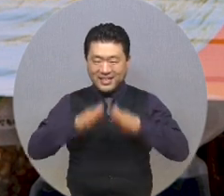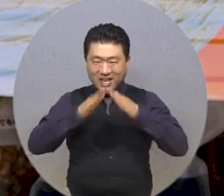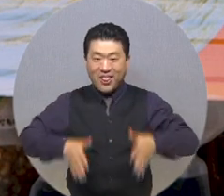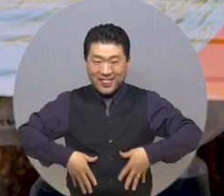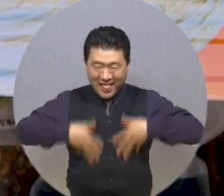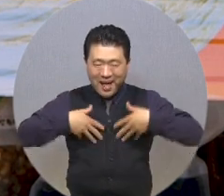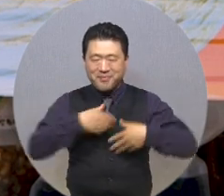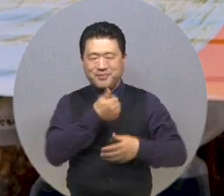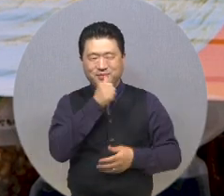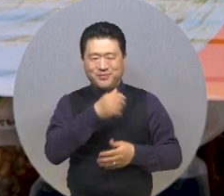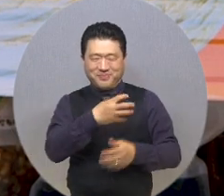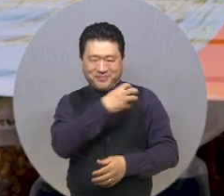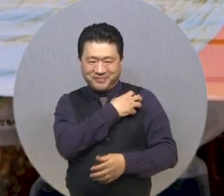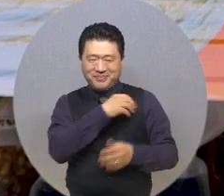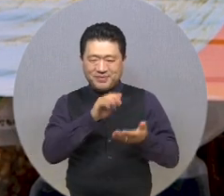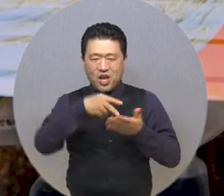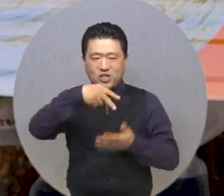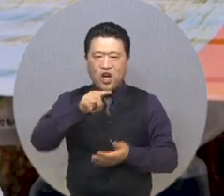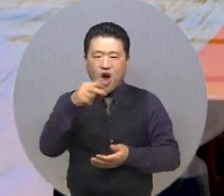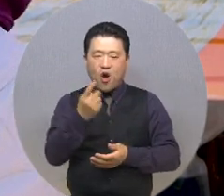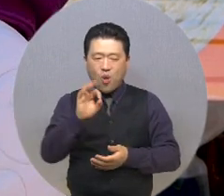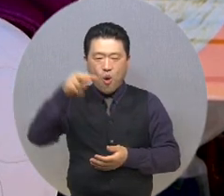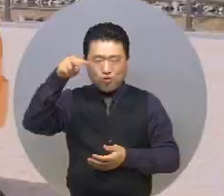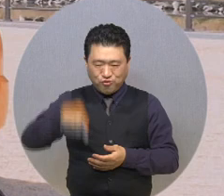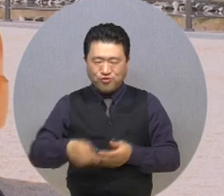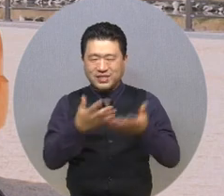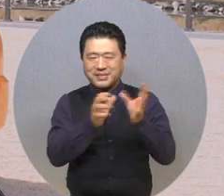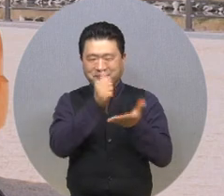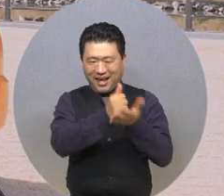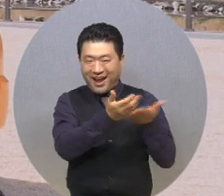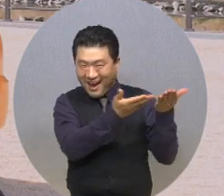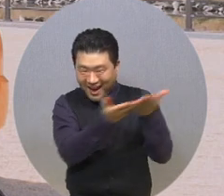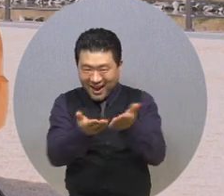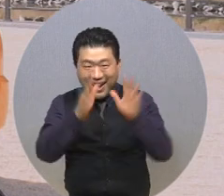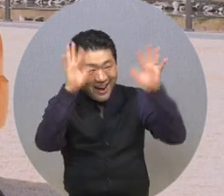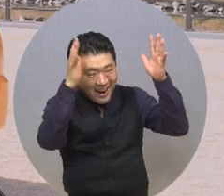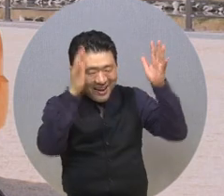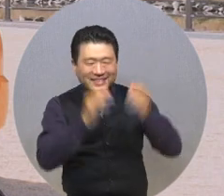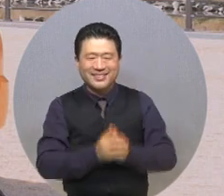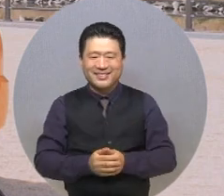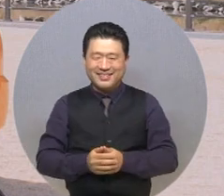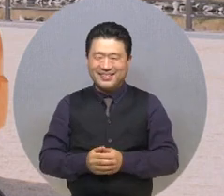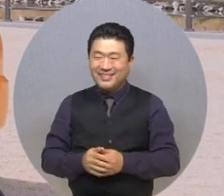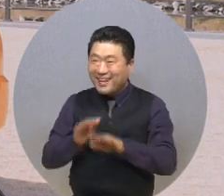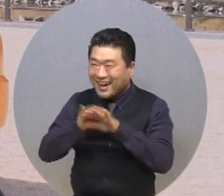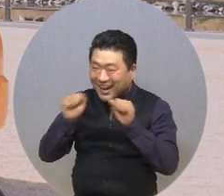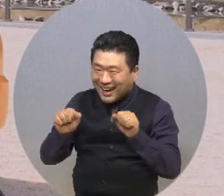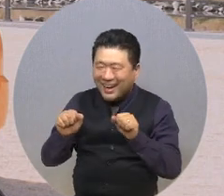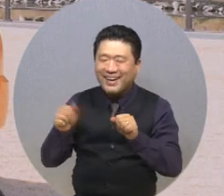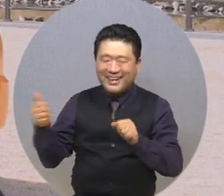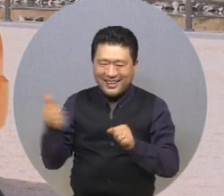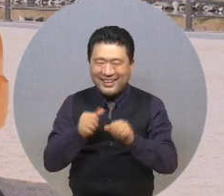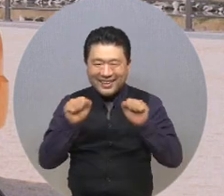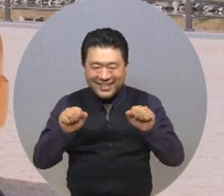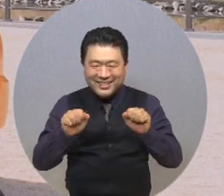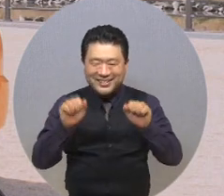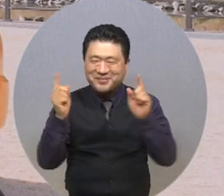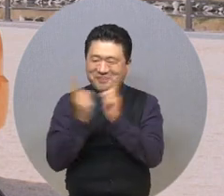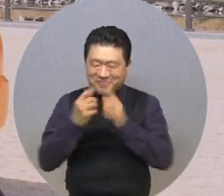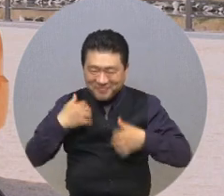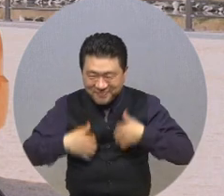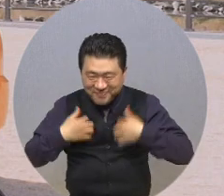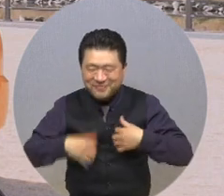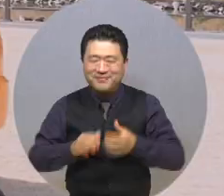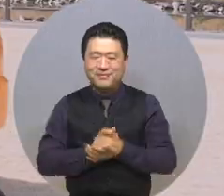농식품유통과의 짜자잔 서동순 팀장님 함께하십니다. 어서 오세요. 네, 안녕하세요. 와, 반갑습니다. 네, 반갑습니다.